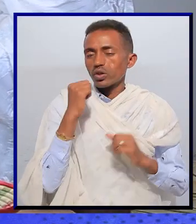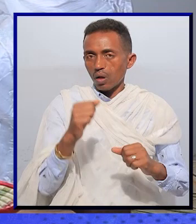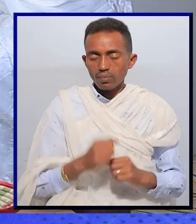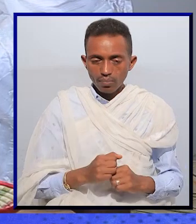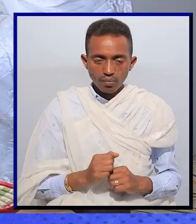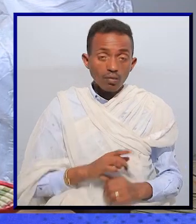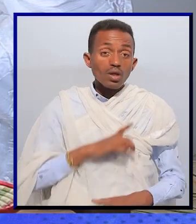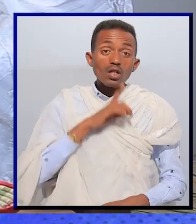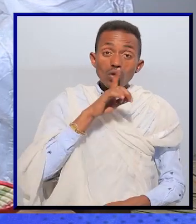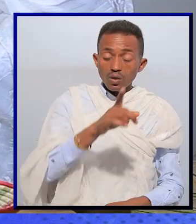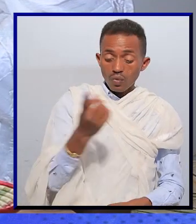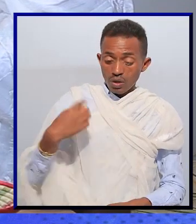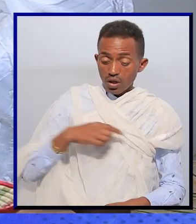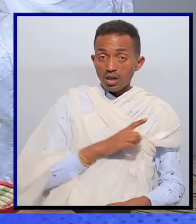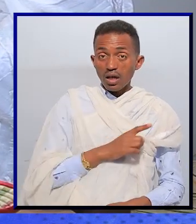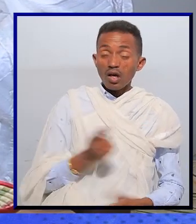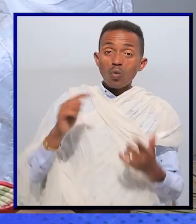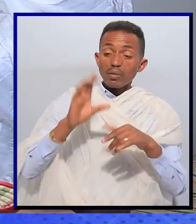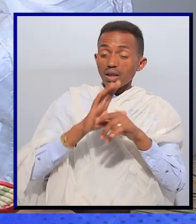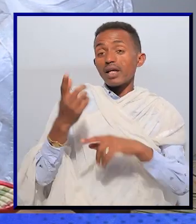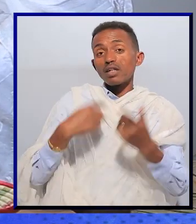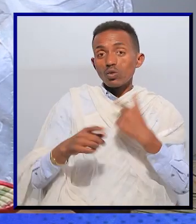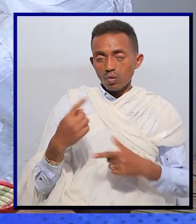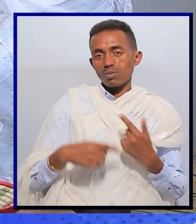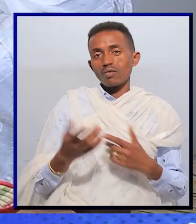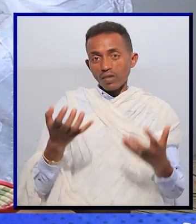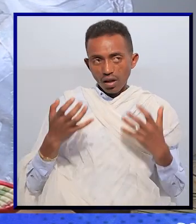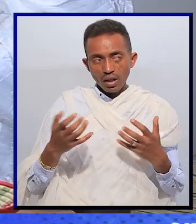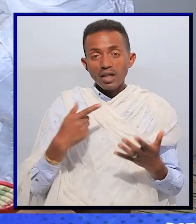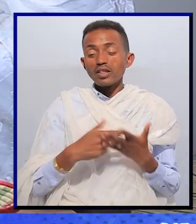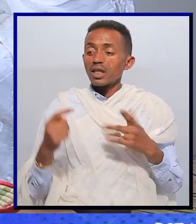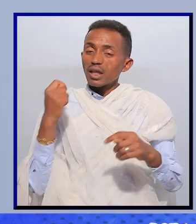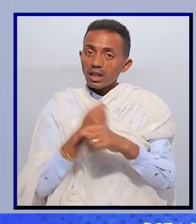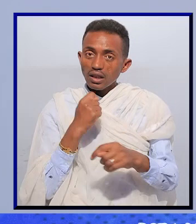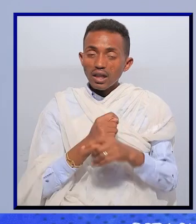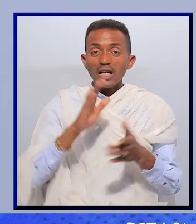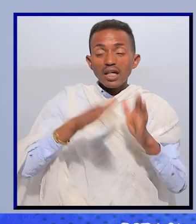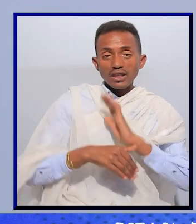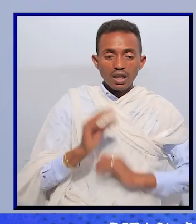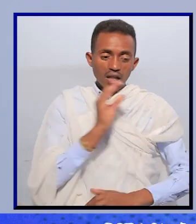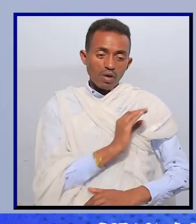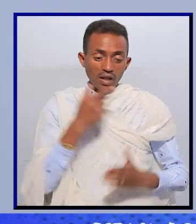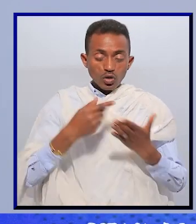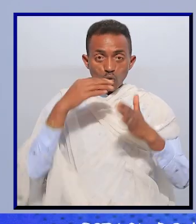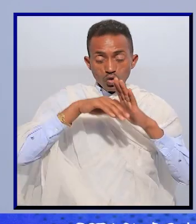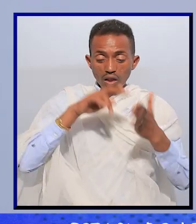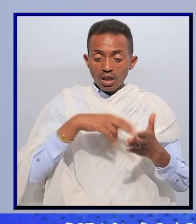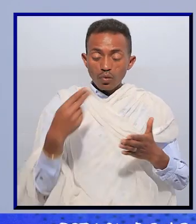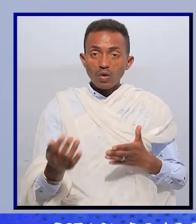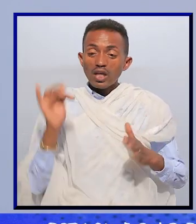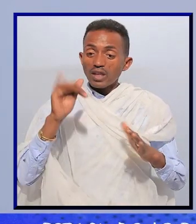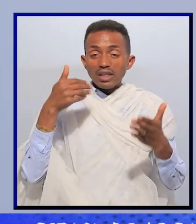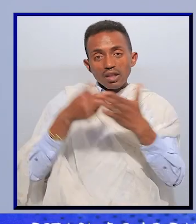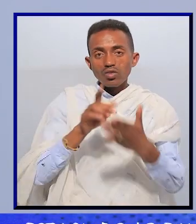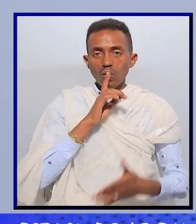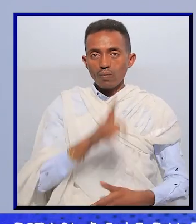ምን ይላሉ? እውነት ነው። ያው ምንፈልገው ወደዚህ እንዲመጡ ነው። የዚህ ድርጊት ገጸ ባህሪና እዚህ ውስጥ የወደቁ